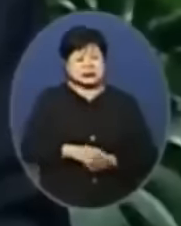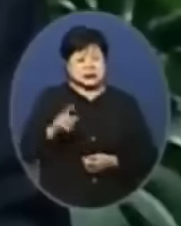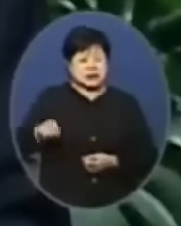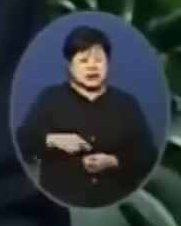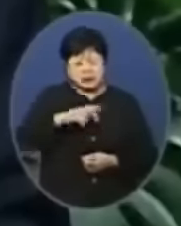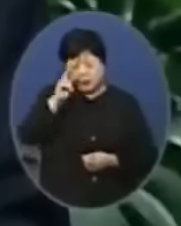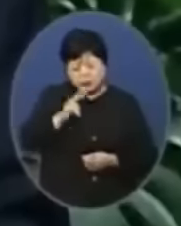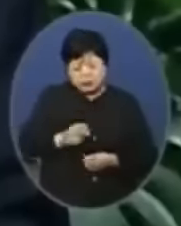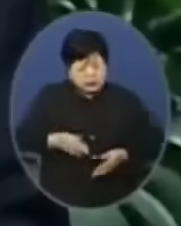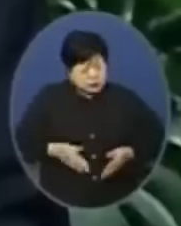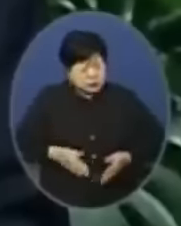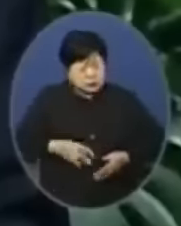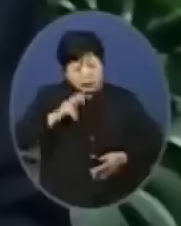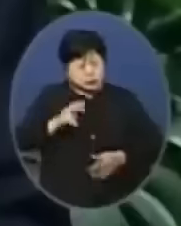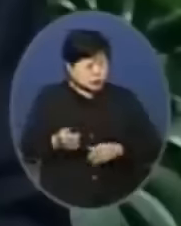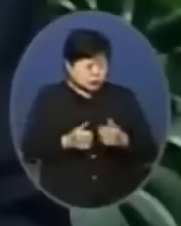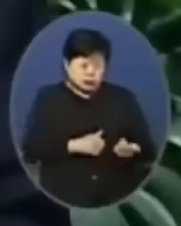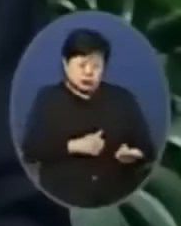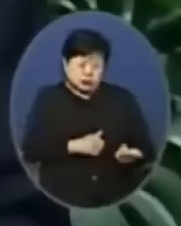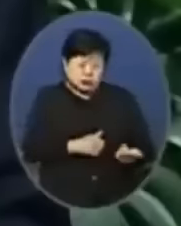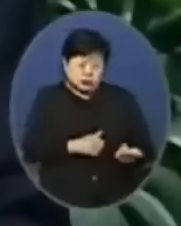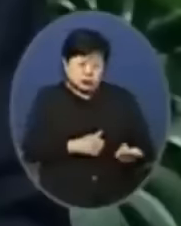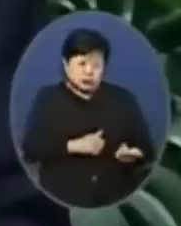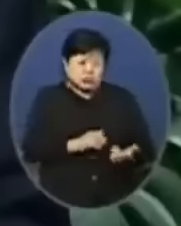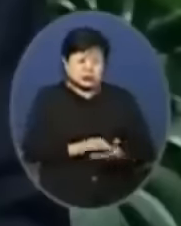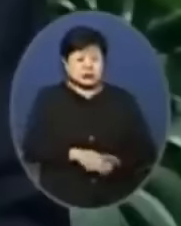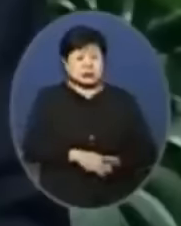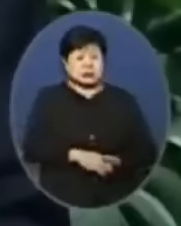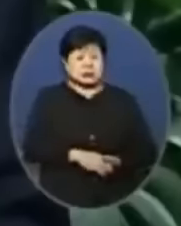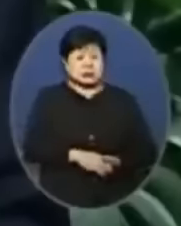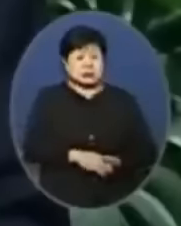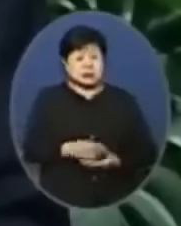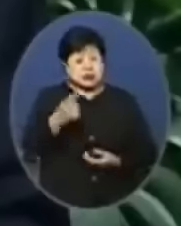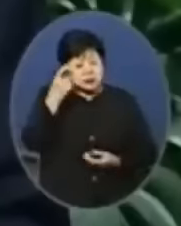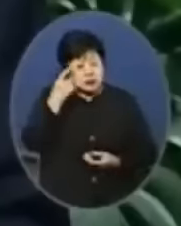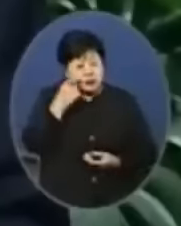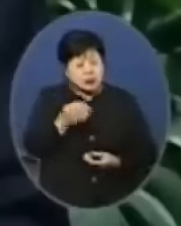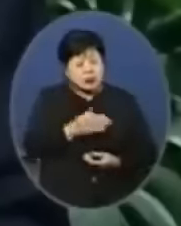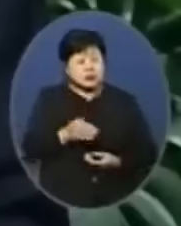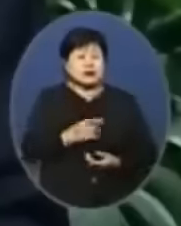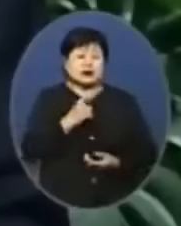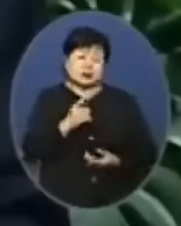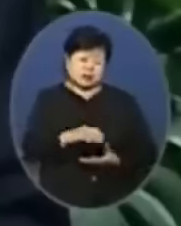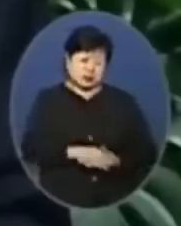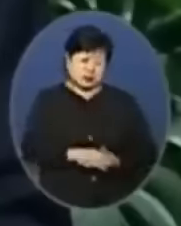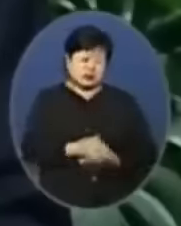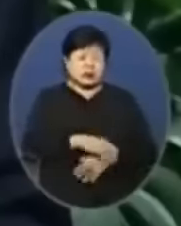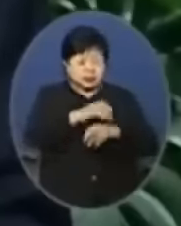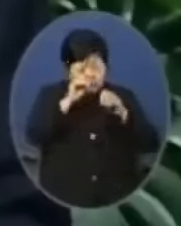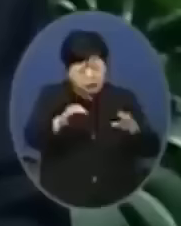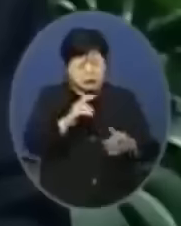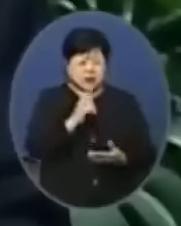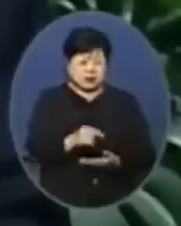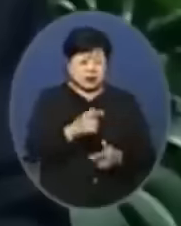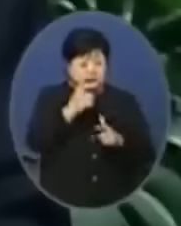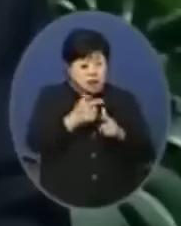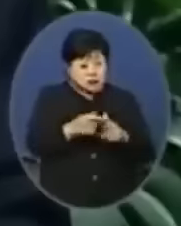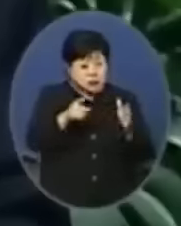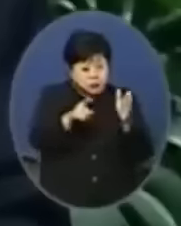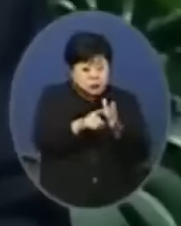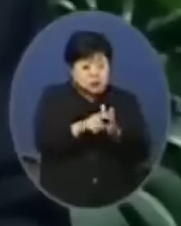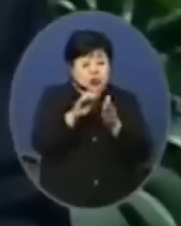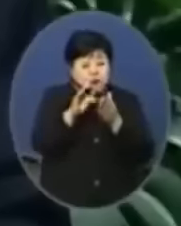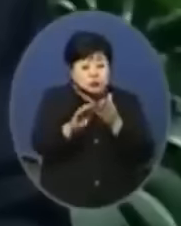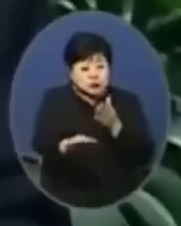하루아침에 태어났다가 하루아침이나 저녁에 죽는구나 생각하니 허무하기 짝이 없지요. 예수를 믿고